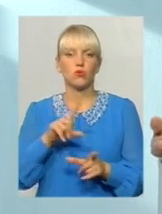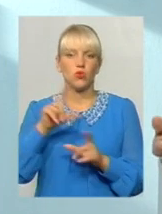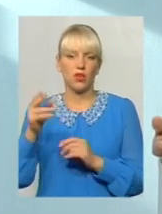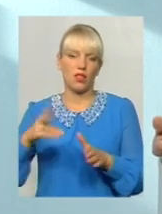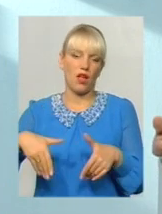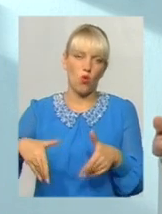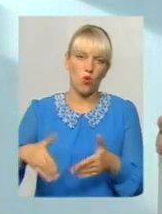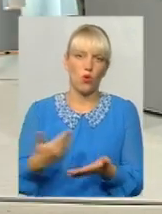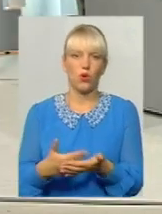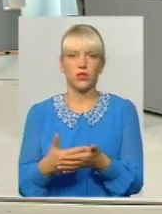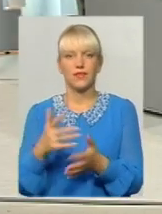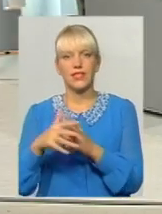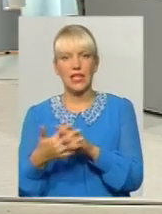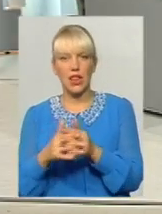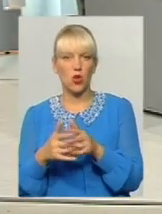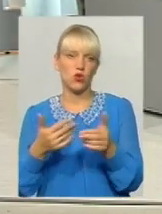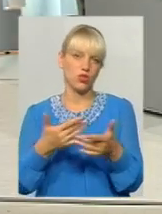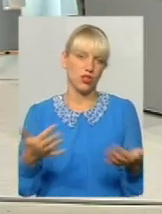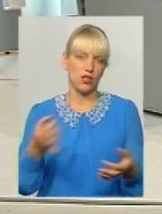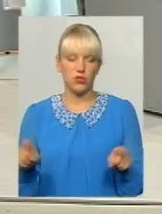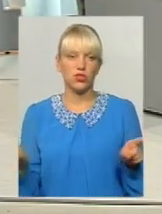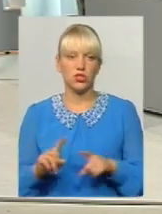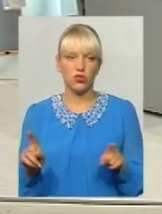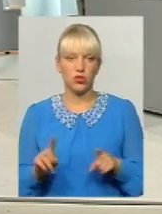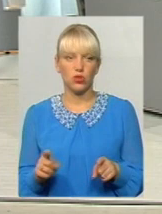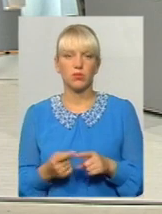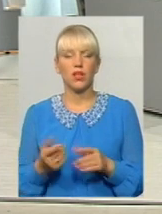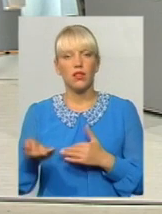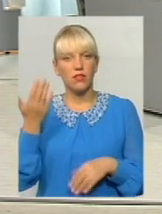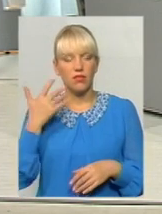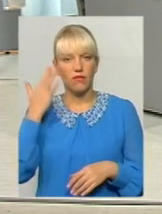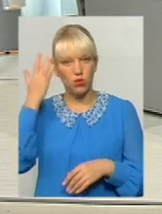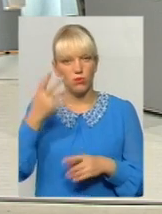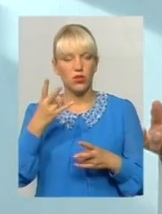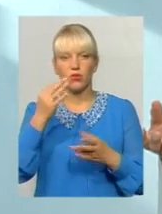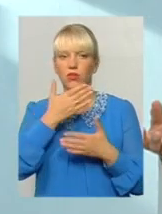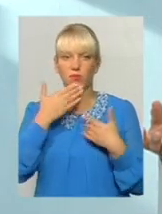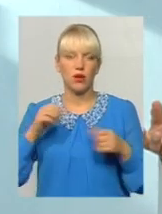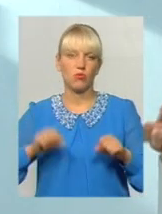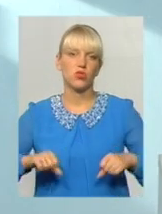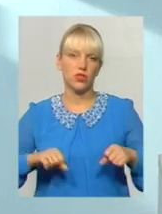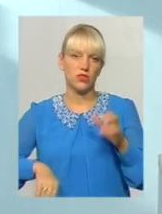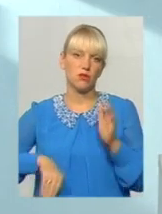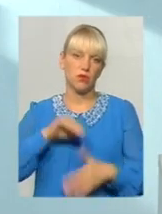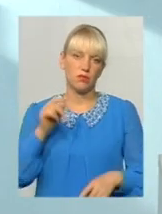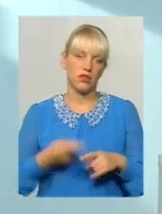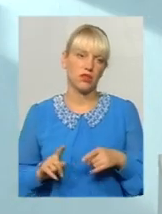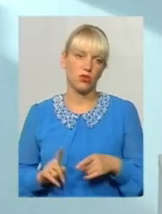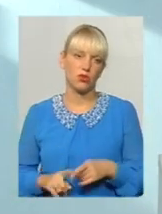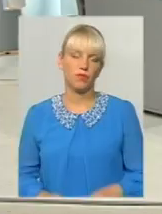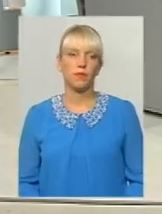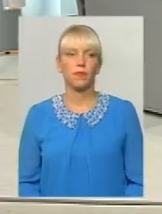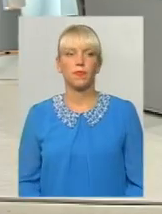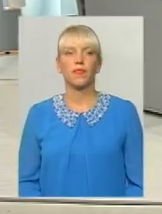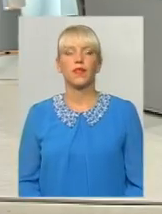город, поїхати там в село чи кудись інше місце. Давно мріяли, да, про транспортний засіб, але не мали можливості придбати його. От щодо